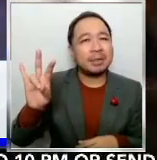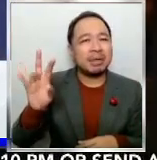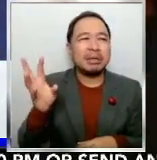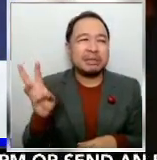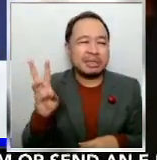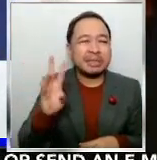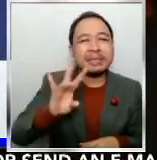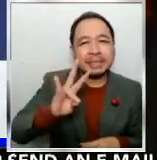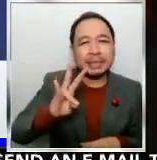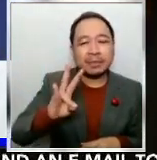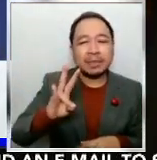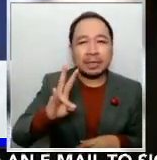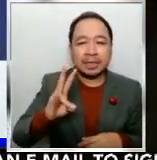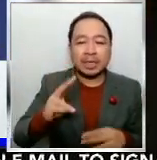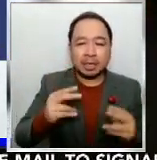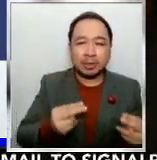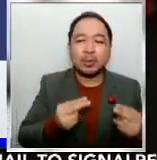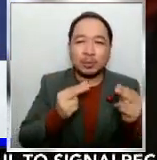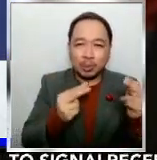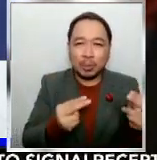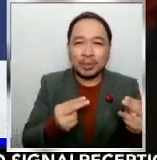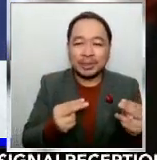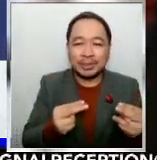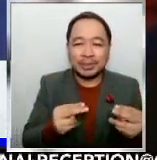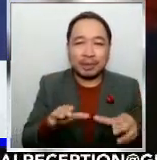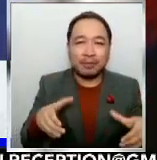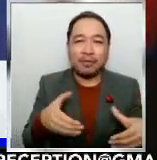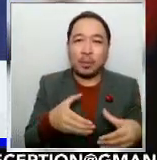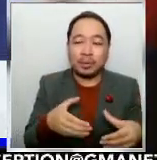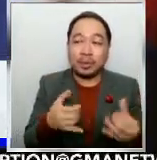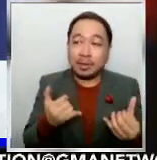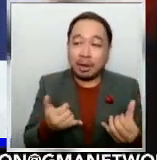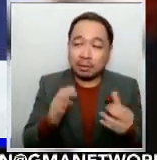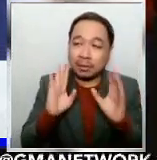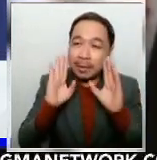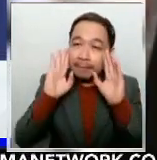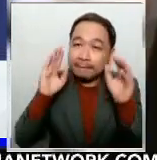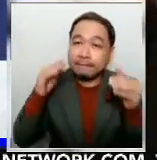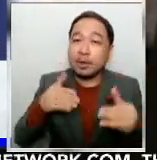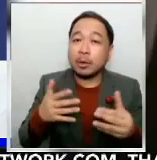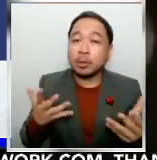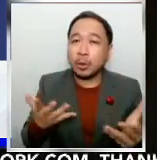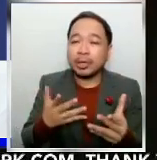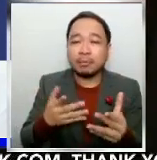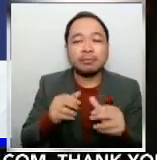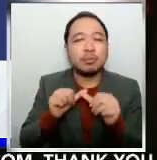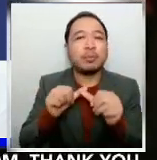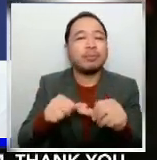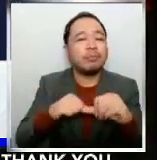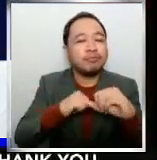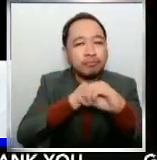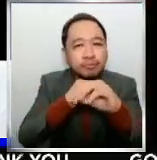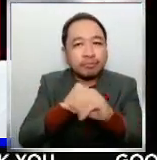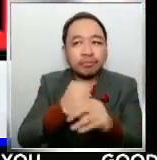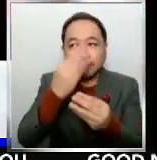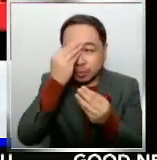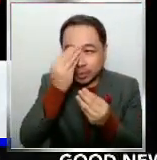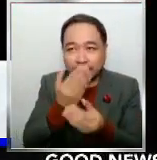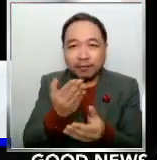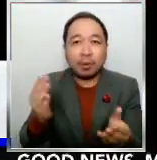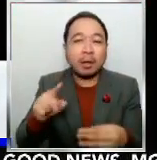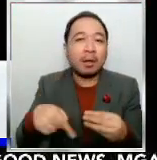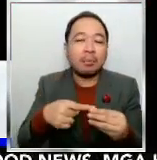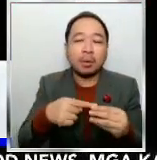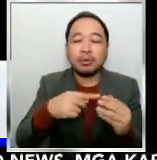natin. Ang focus namin ngayon talagang pangampanya, ipaalam sa tao yung programa natin. Sa